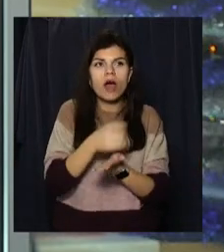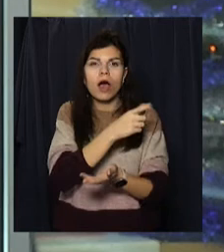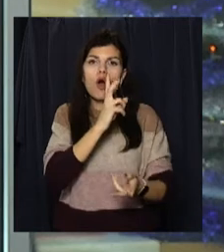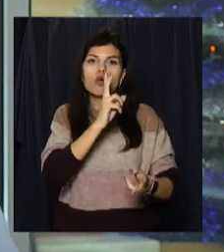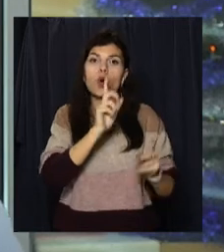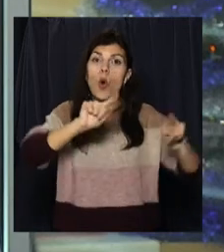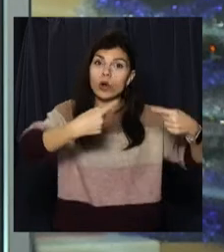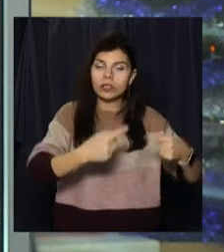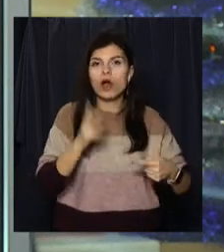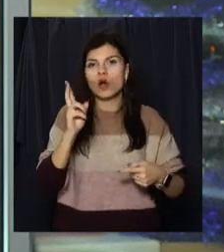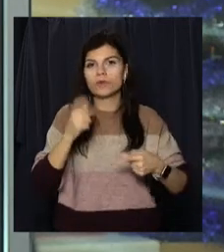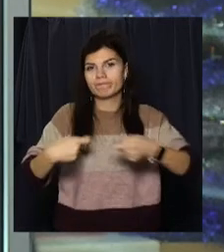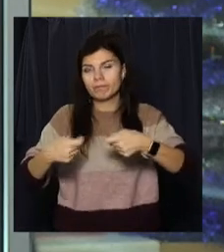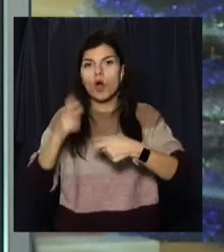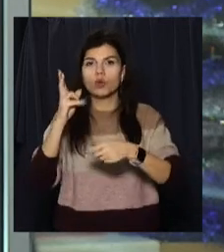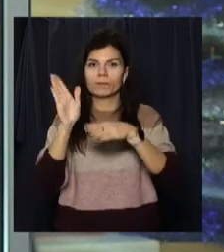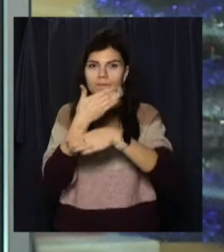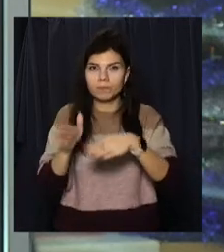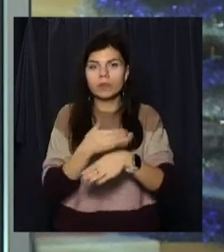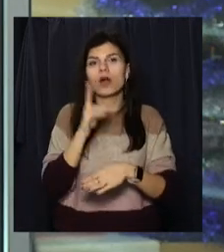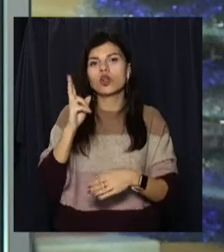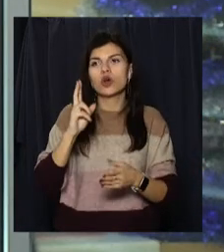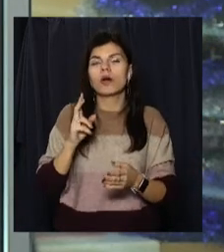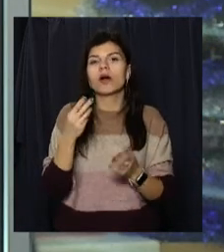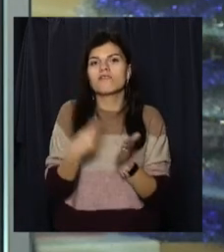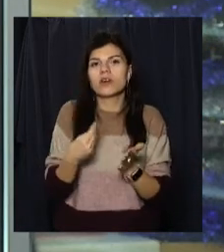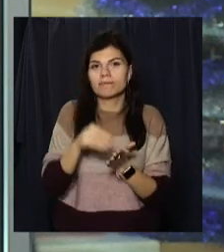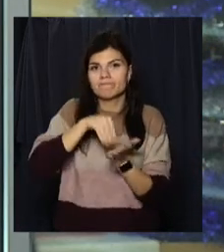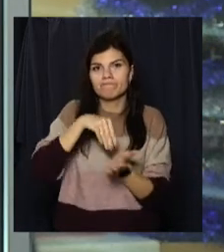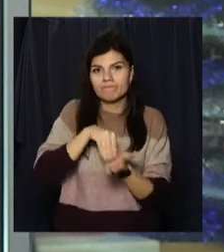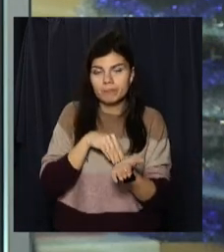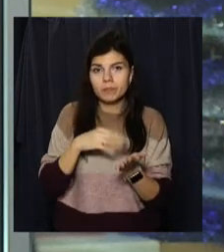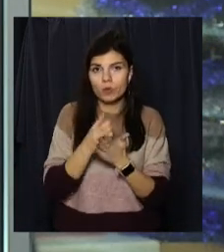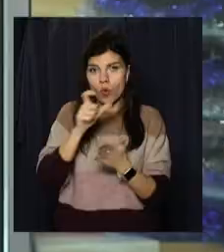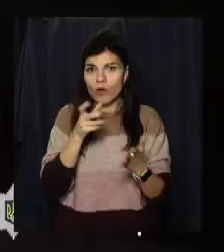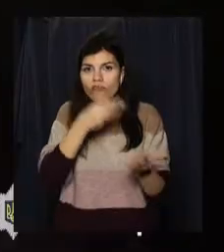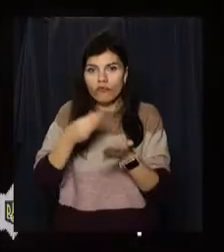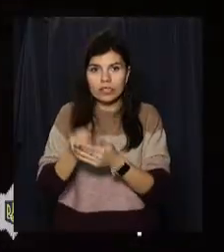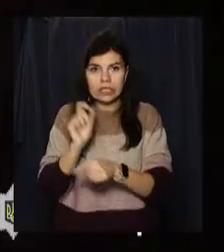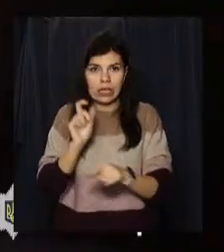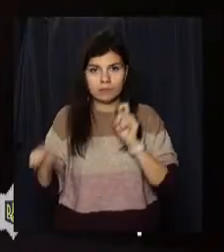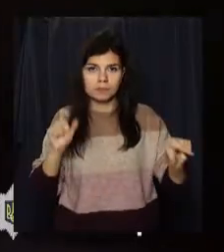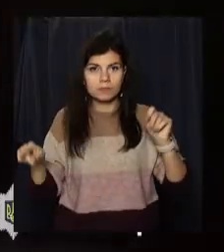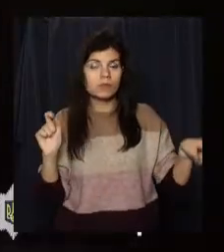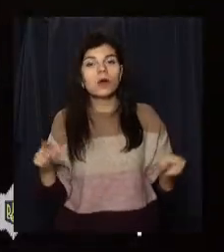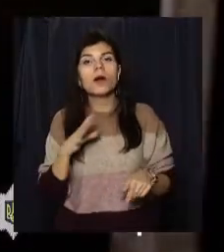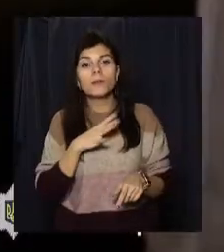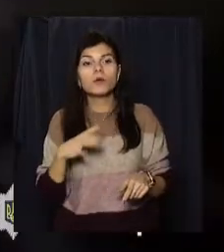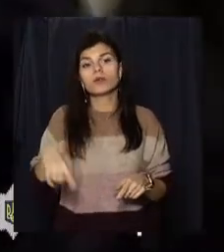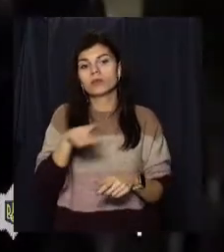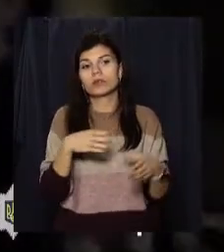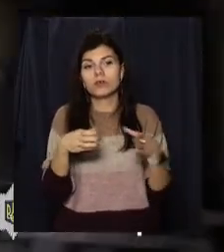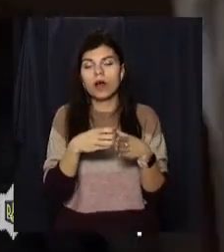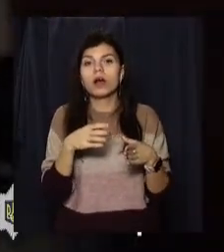– організація, постачання, фасування, збут та контроль коштів. Торгували під прикриттям групи фізичної підтримки, до якої